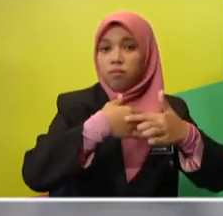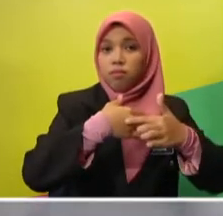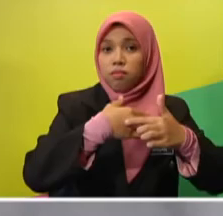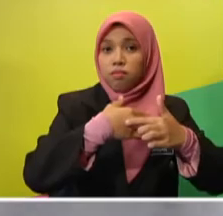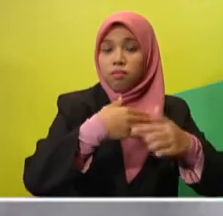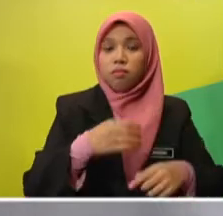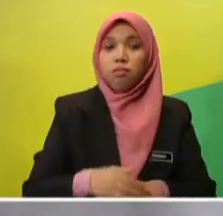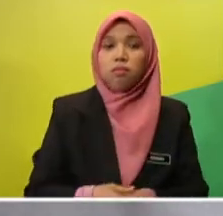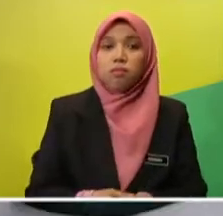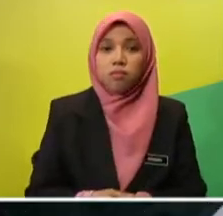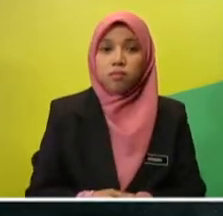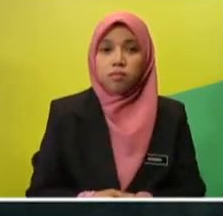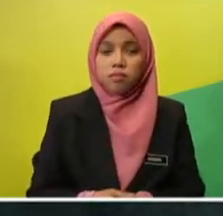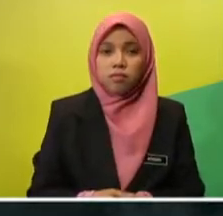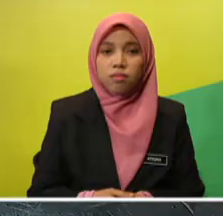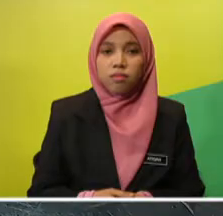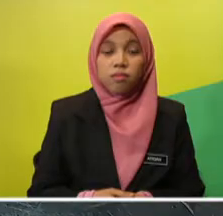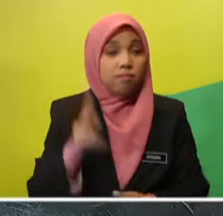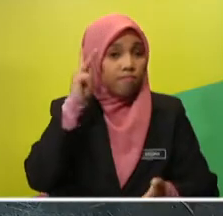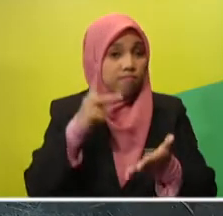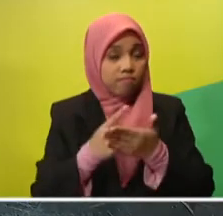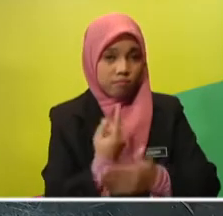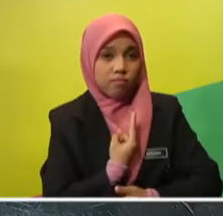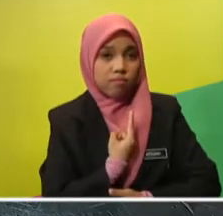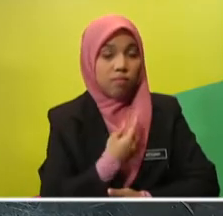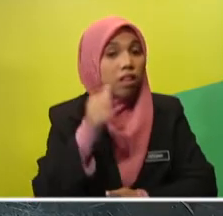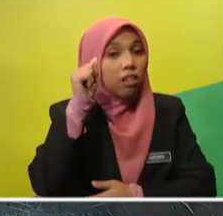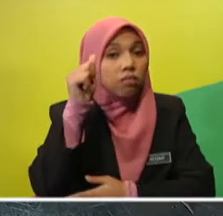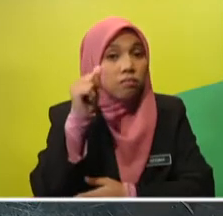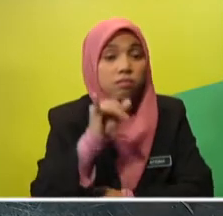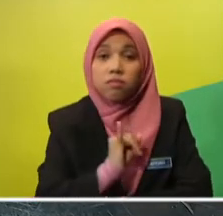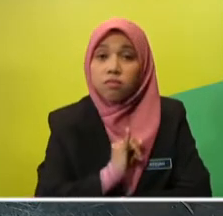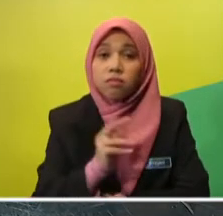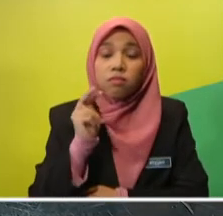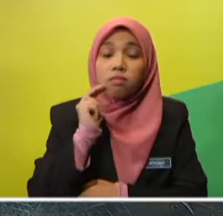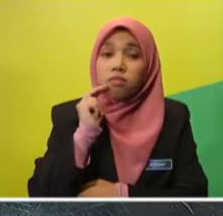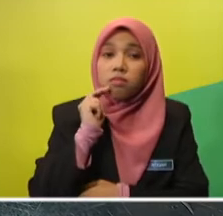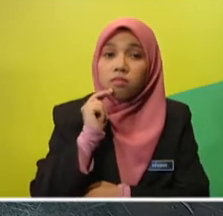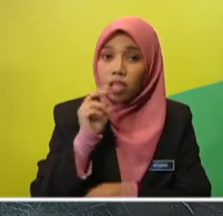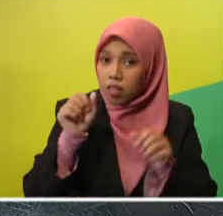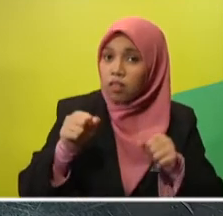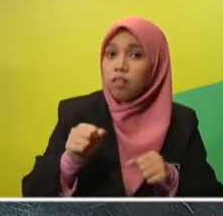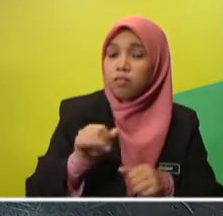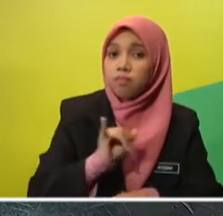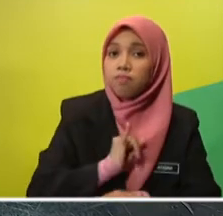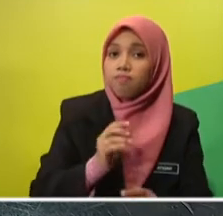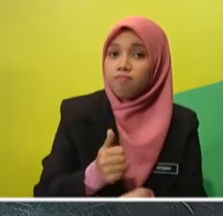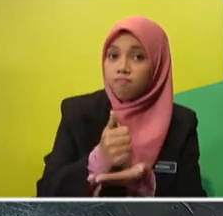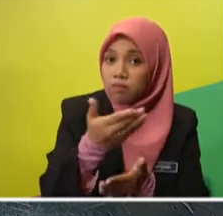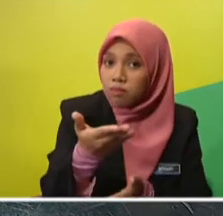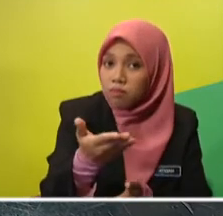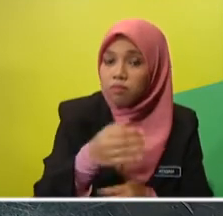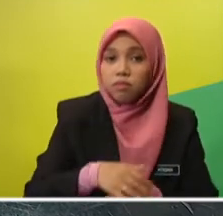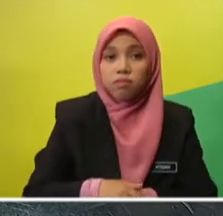kita perkenalkan diri. Assalamualaikum, saya Nadia. Boleh saya bantu awak? Waalaikumsalam.